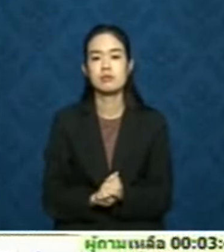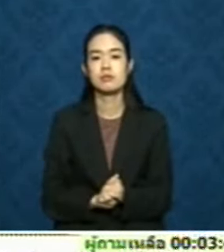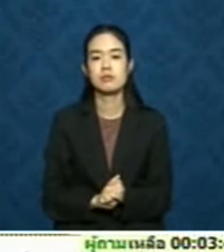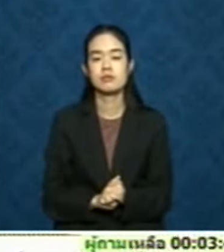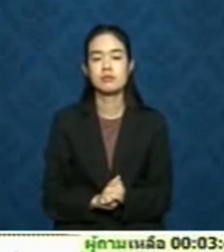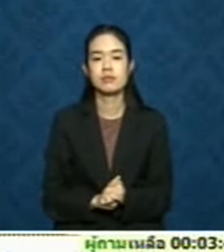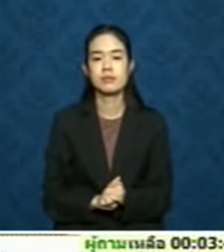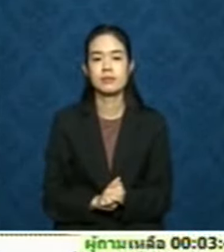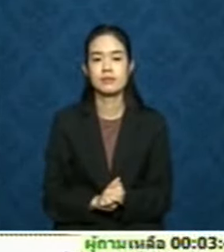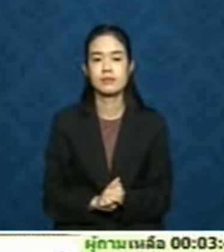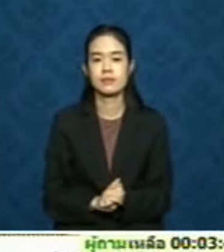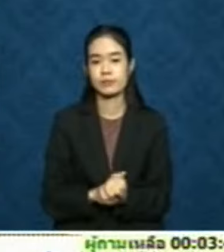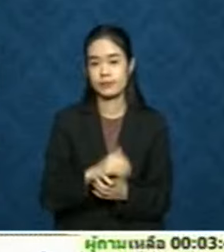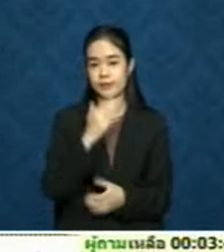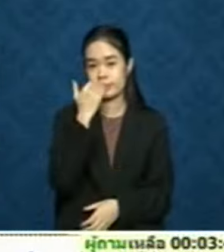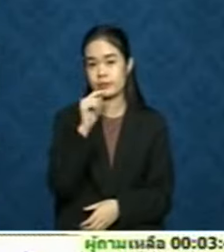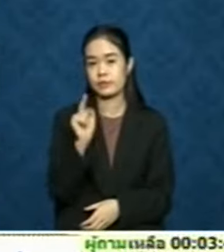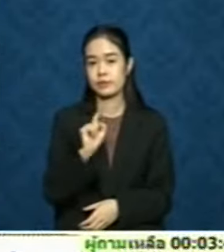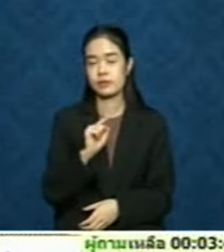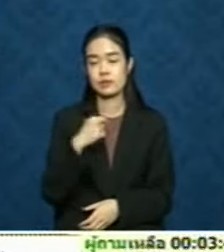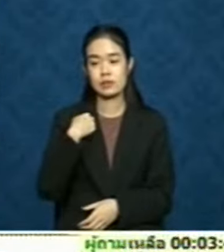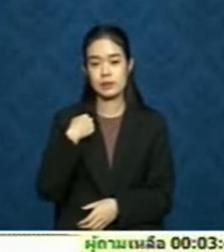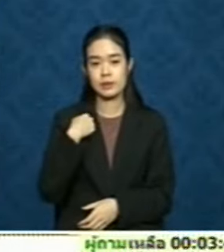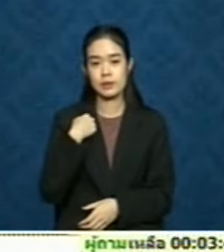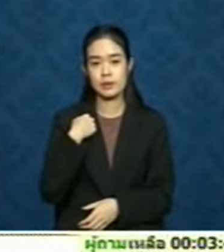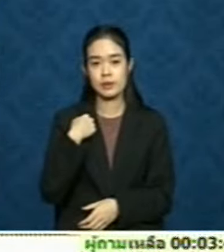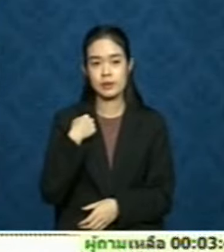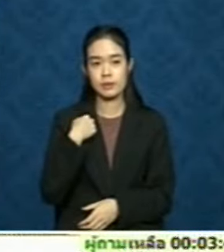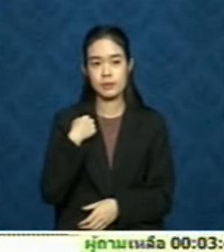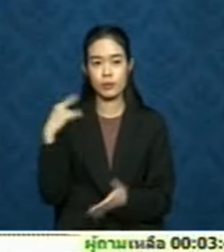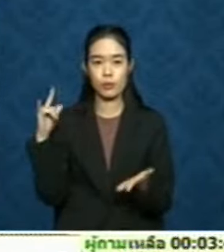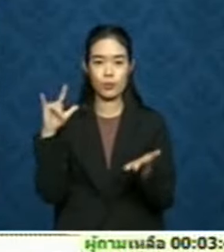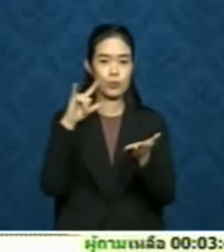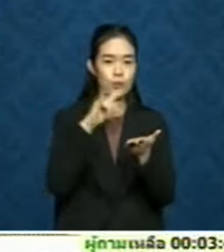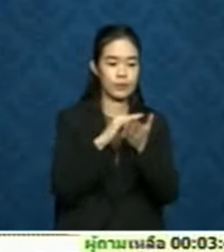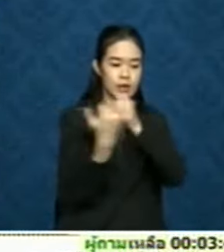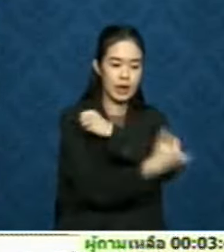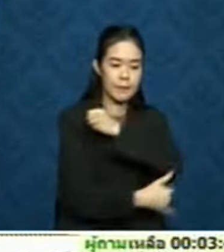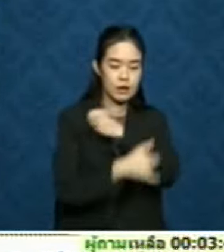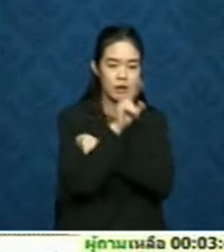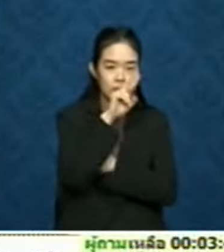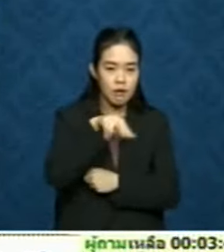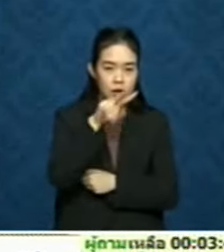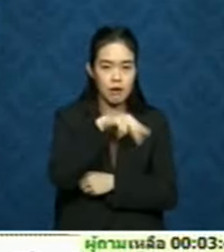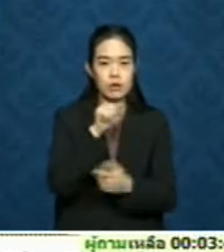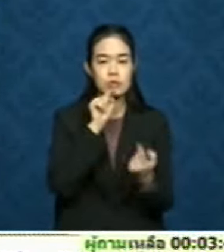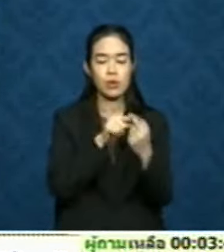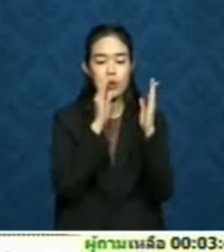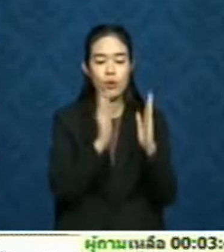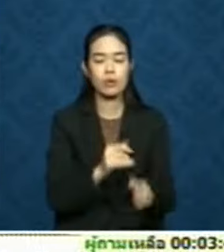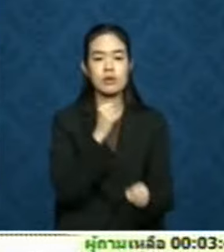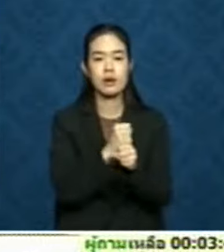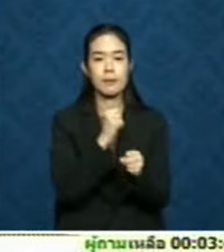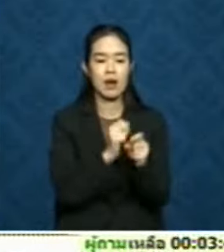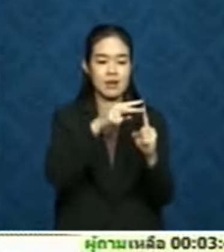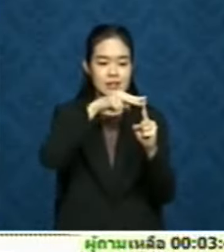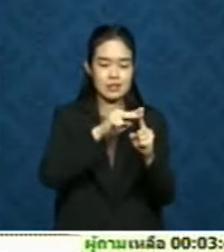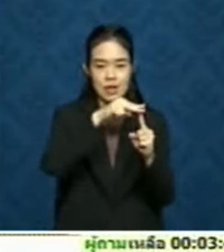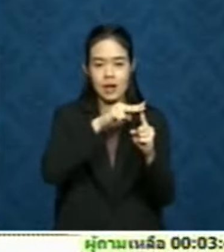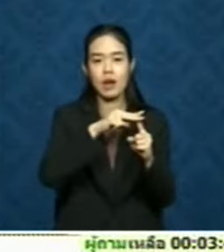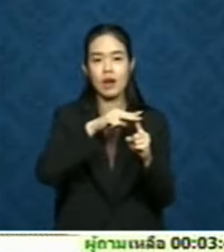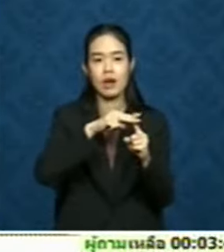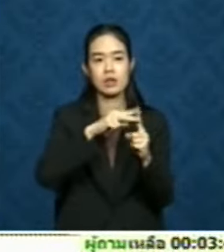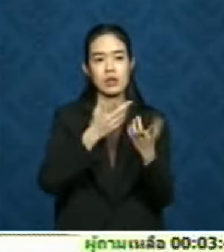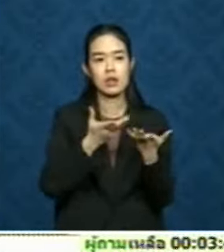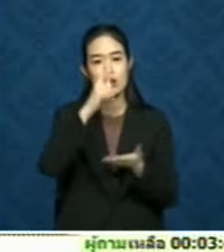ไปหานักลงทุนจากต่างประเทศมานี่เนี่ยเรื่องของการผลิตช่างหรือวิศวกรเนี่ยเป็นเ